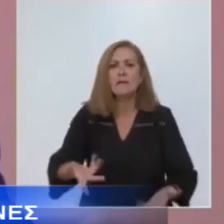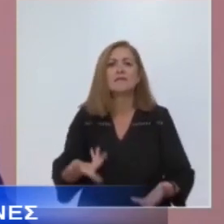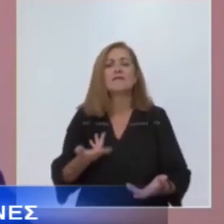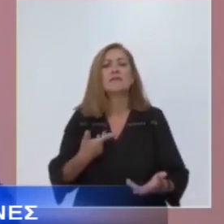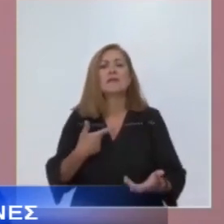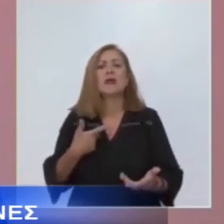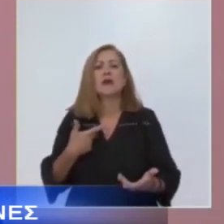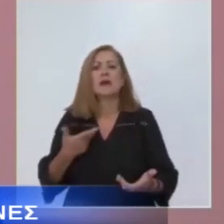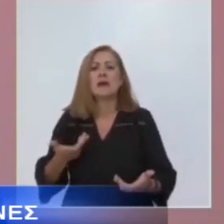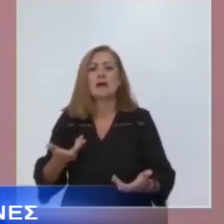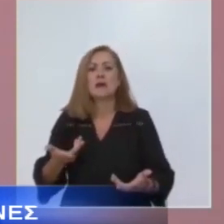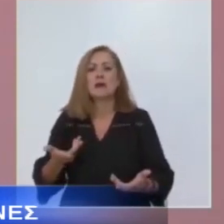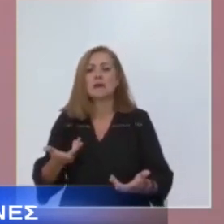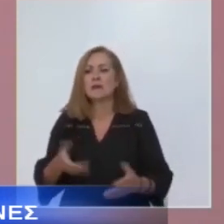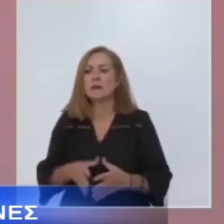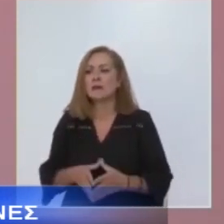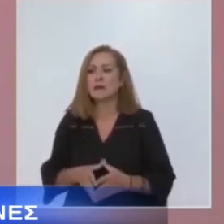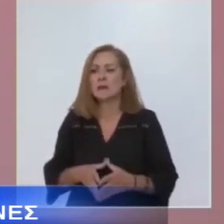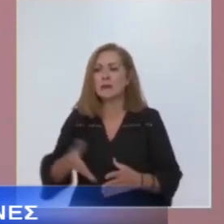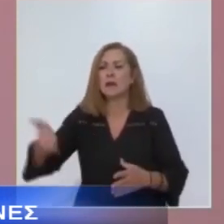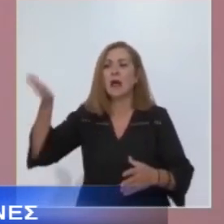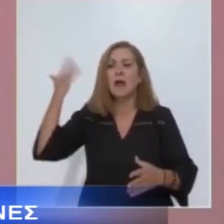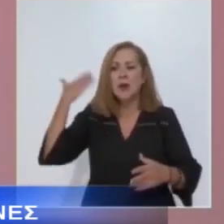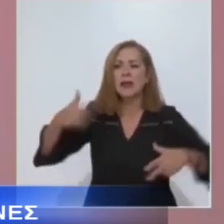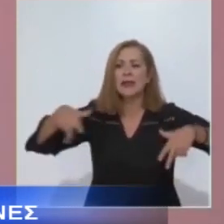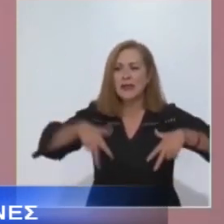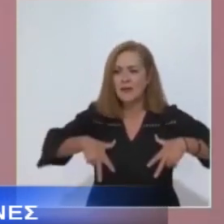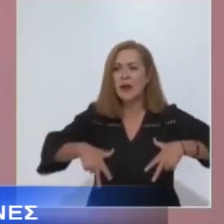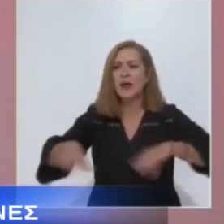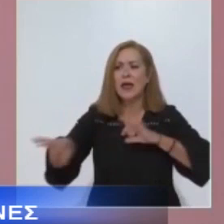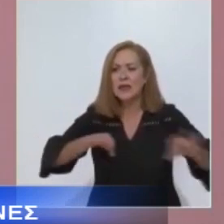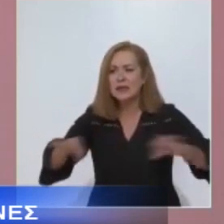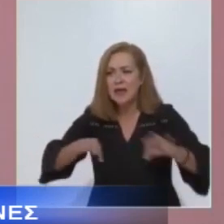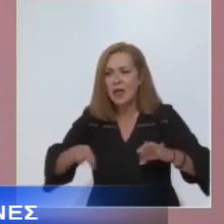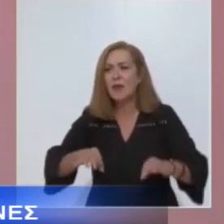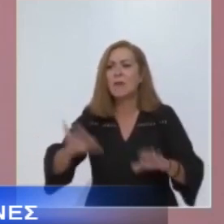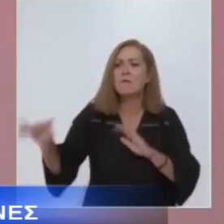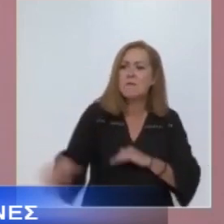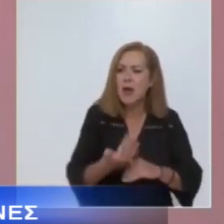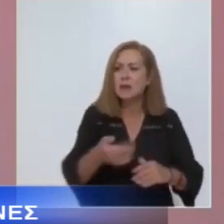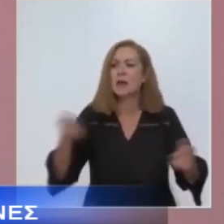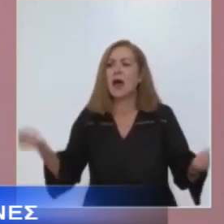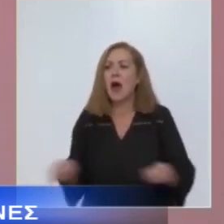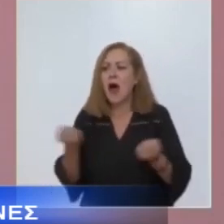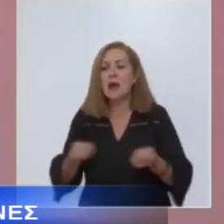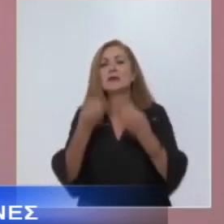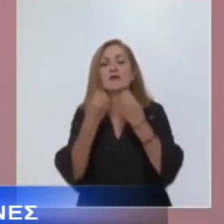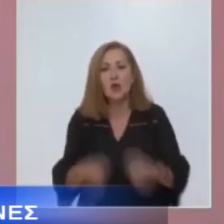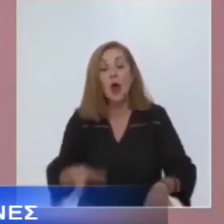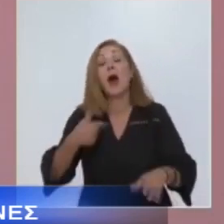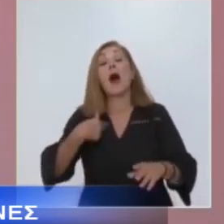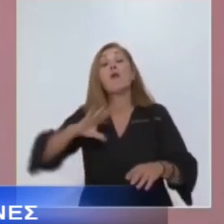μισό οδοστρωτήρα που έκανε ήδη ο κ. Χατζηδάκης. Όμως πριν κλείσω, θέλω να αναφερθώ σε δύο ειδικά ζητήματα. Το πρώτο είναι η ανόρθωση στη